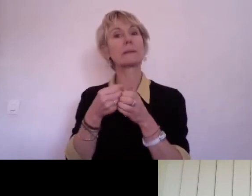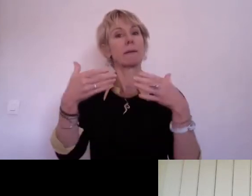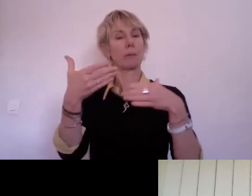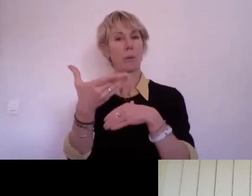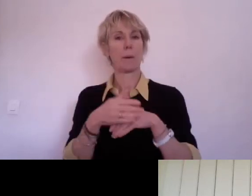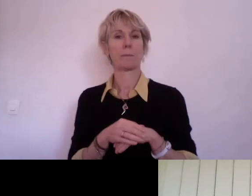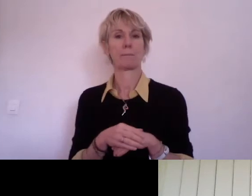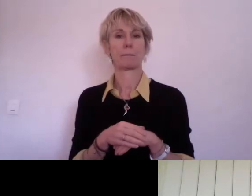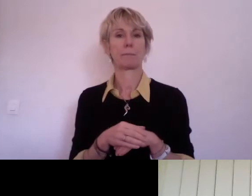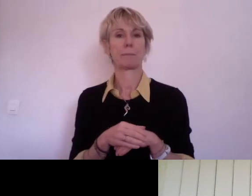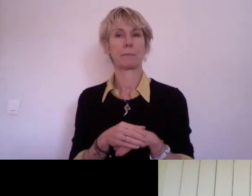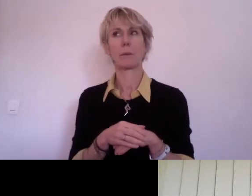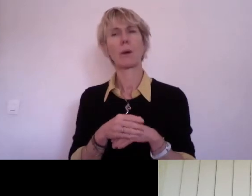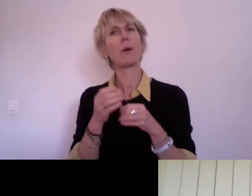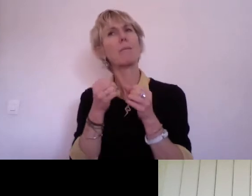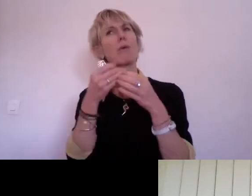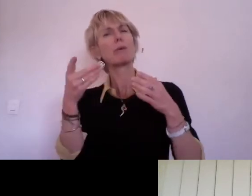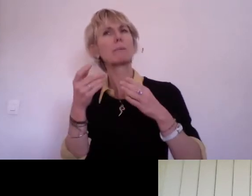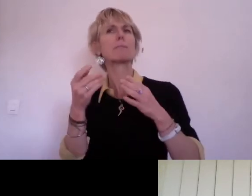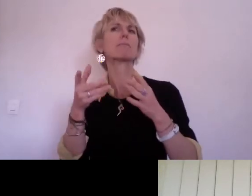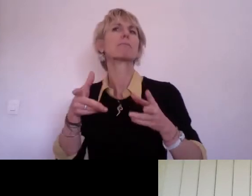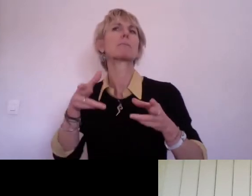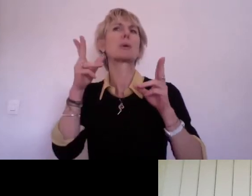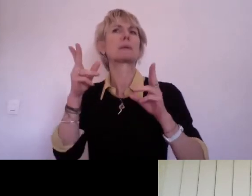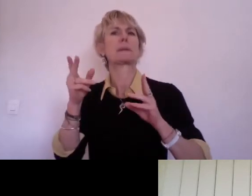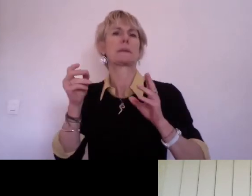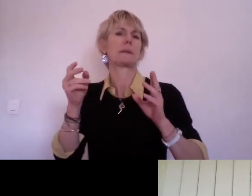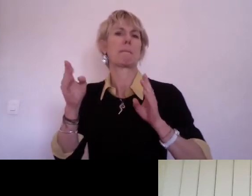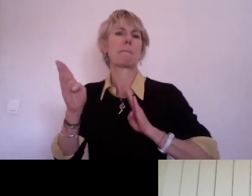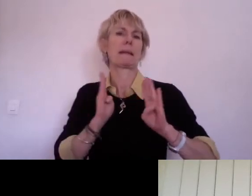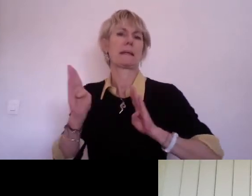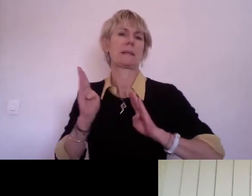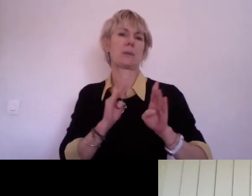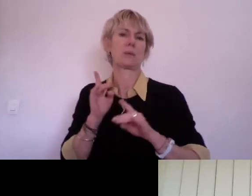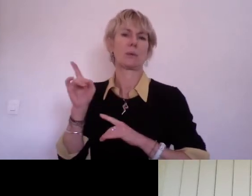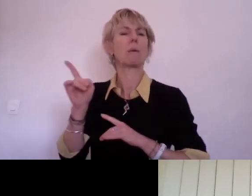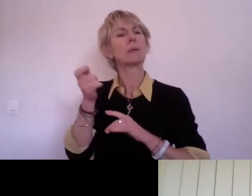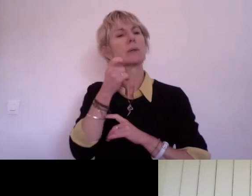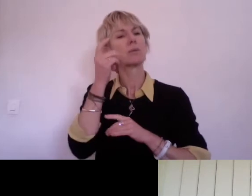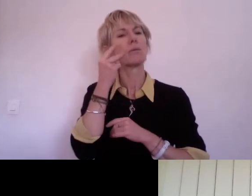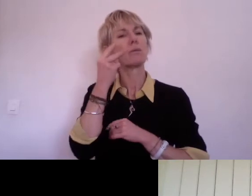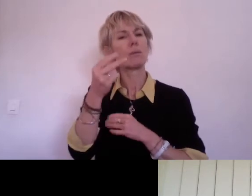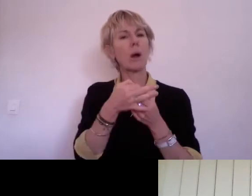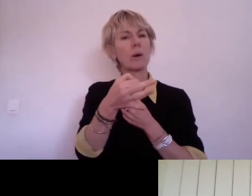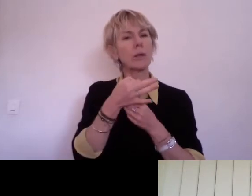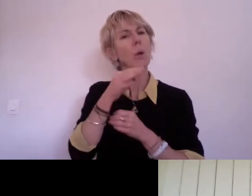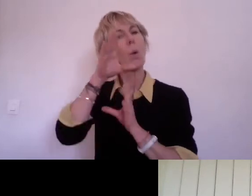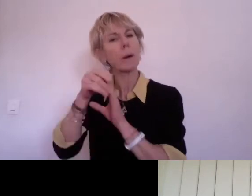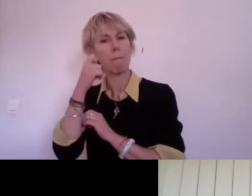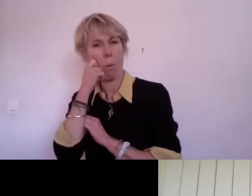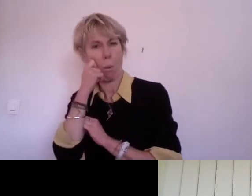musée un module de médiation que l'on retrouve en ligne, mais qu'elle propose également en ligne, en direct ou